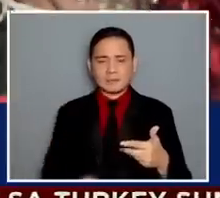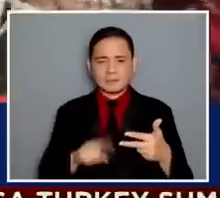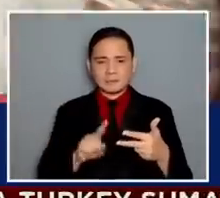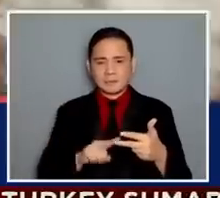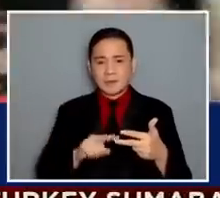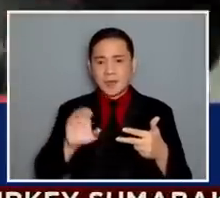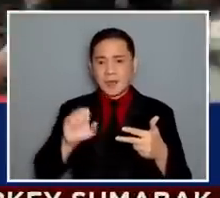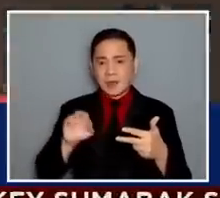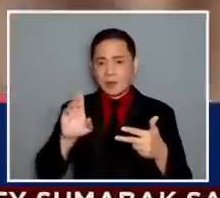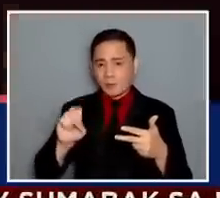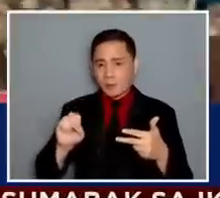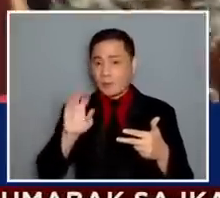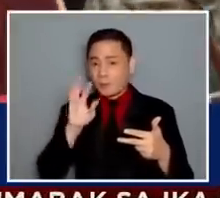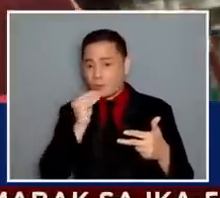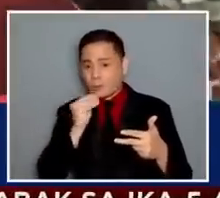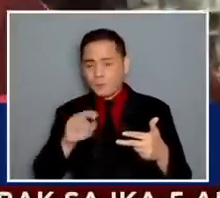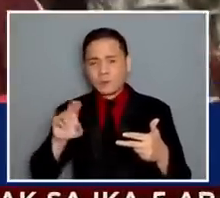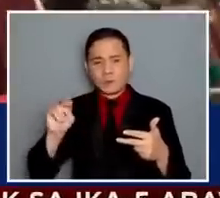Carl Medina bilang si Noy,